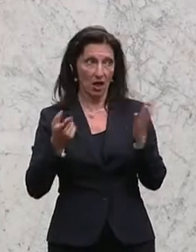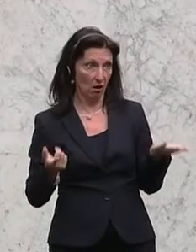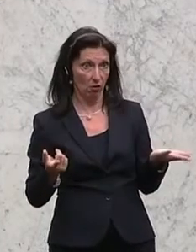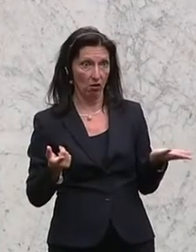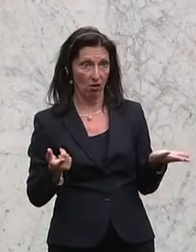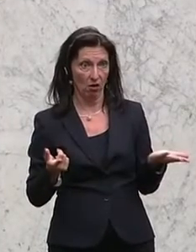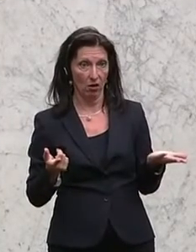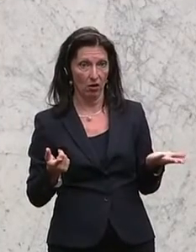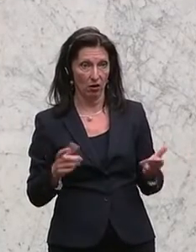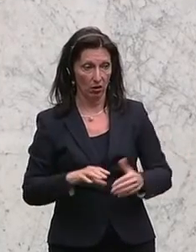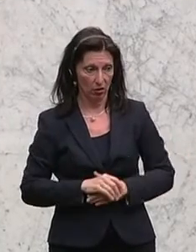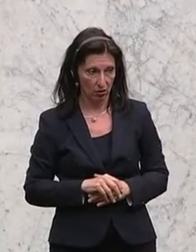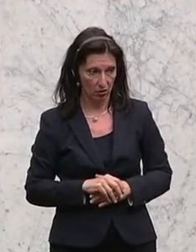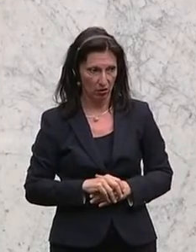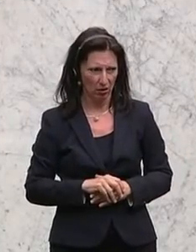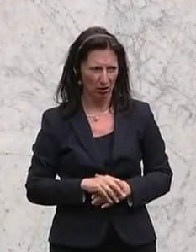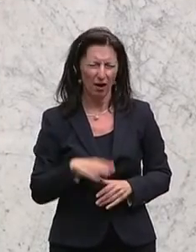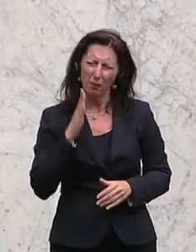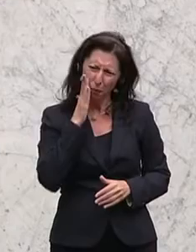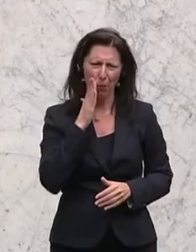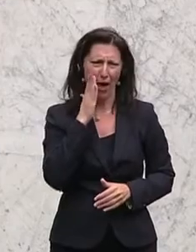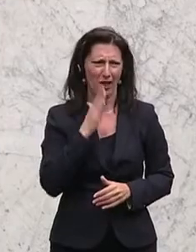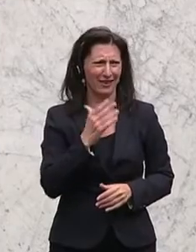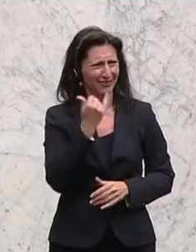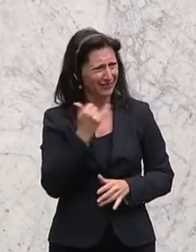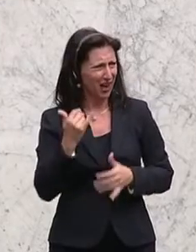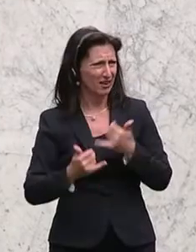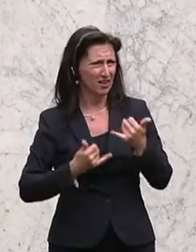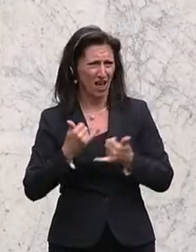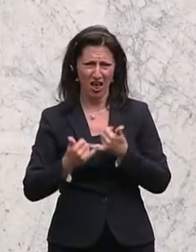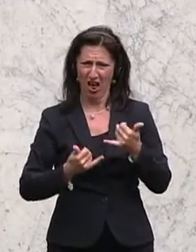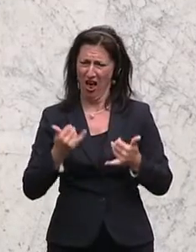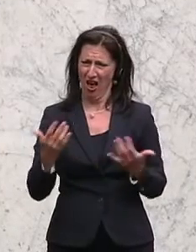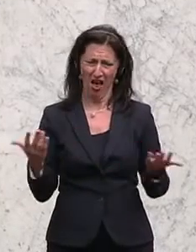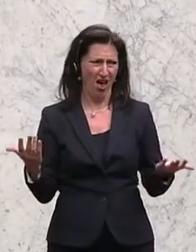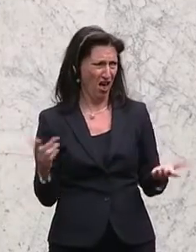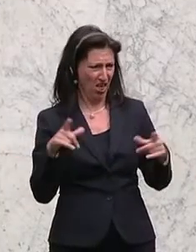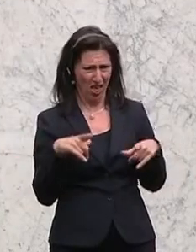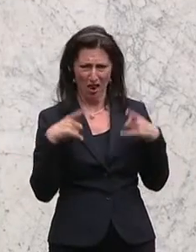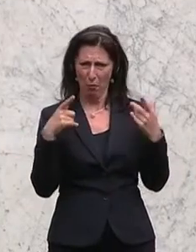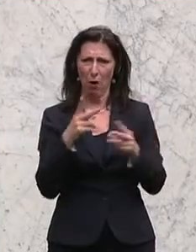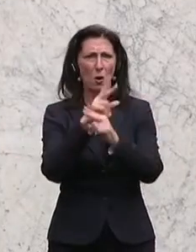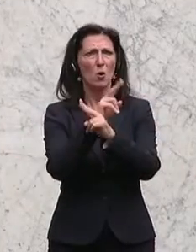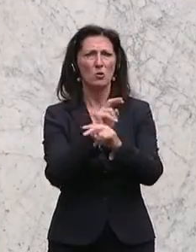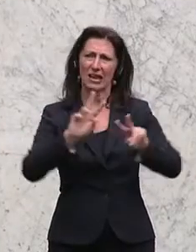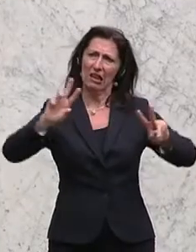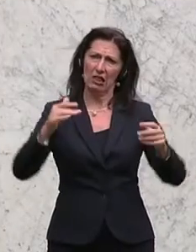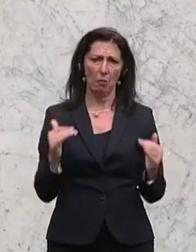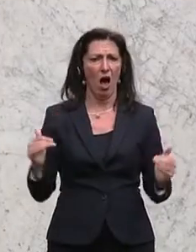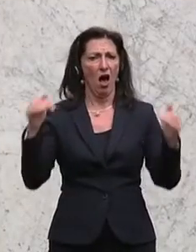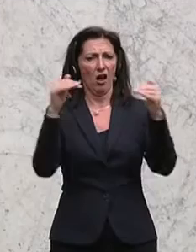scheitern? Es ist doch peinlich, jedes Jahr irgendwie mit ansehen zu müssen, dass Österreich im